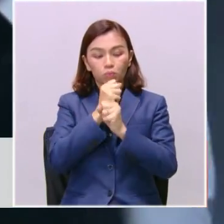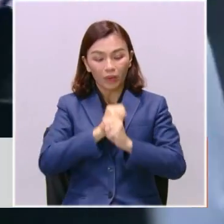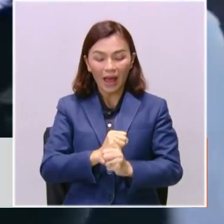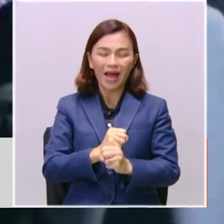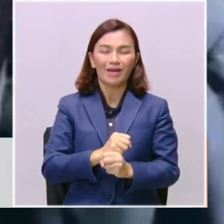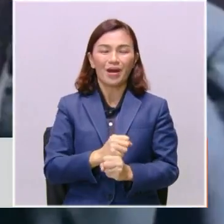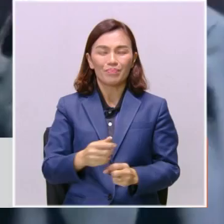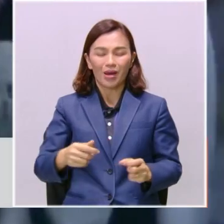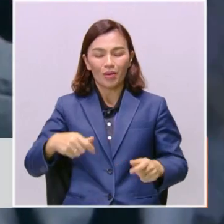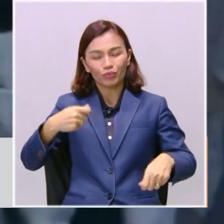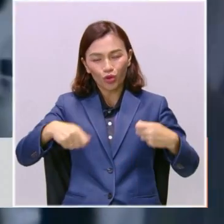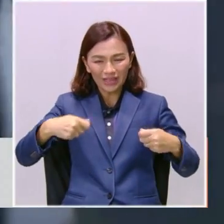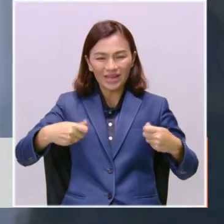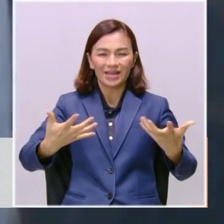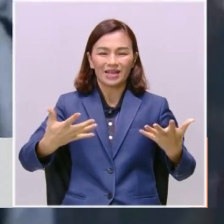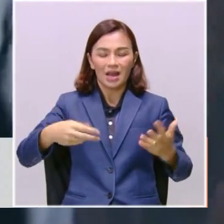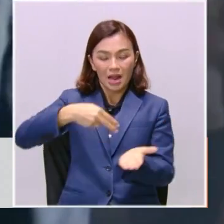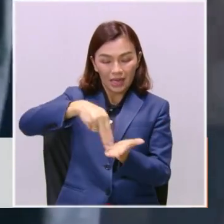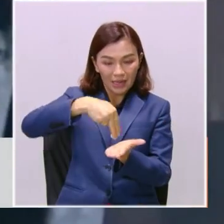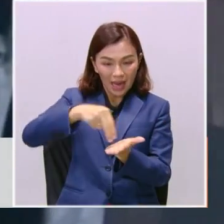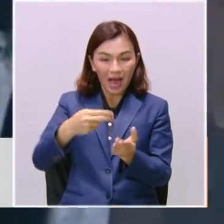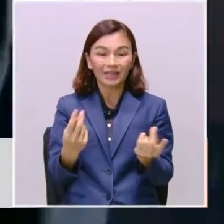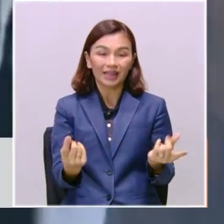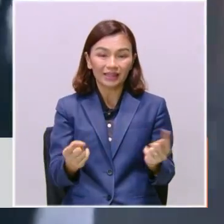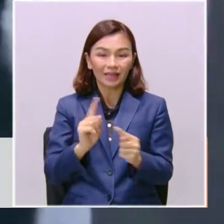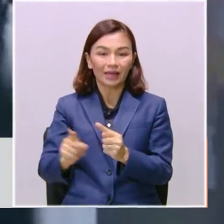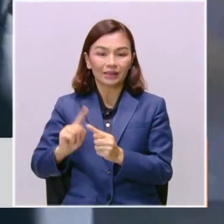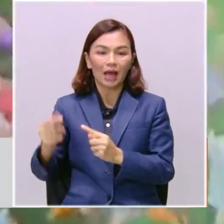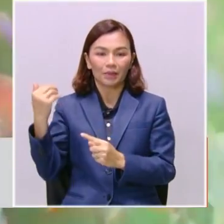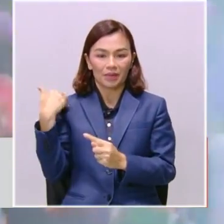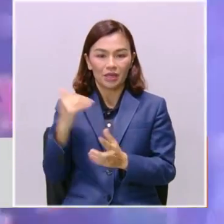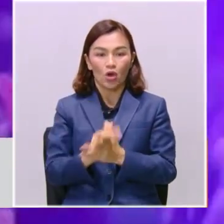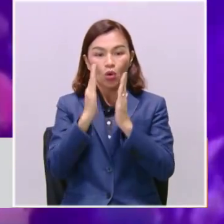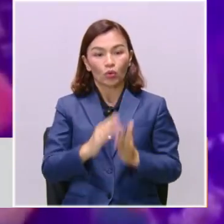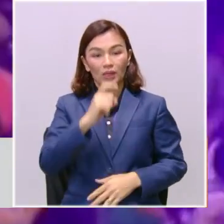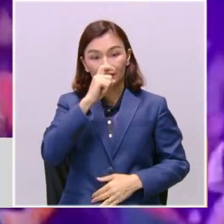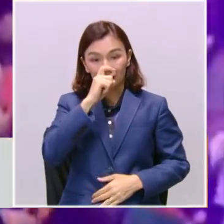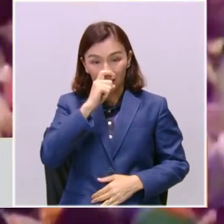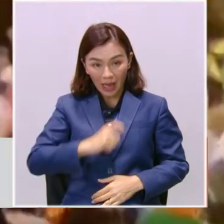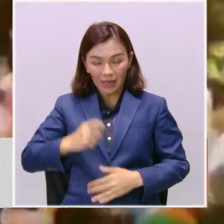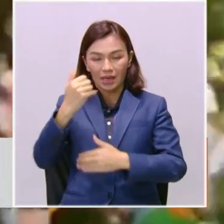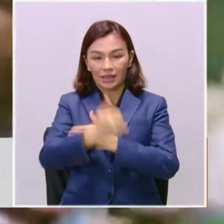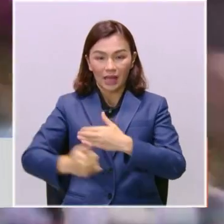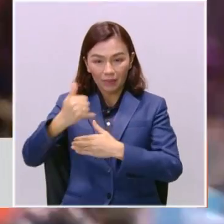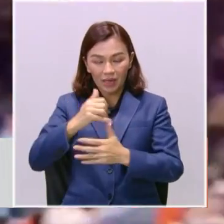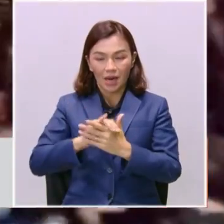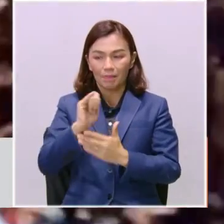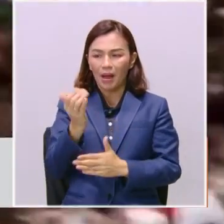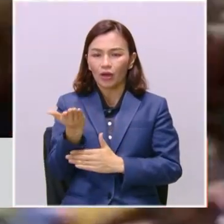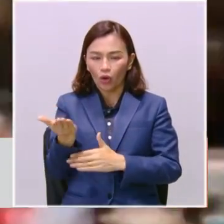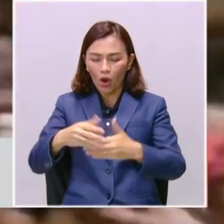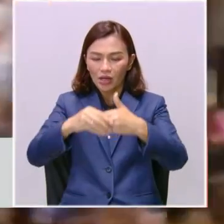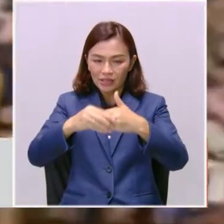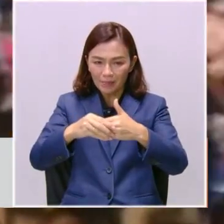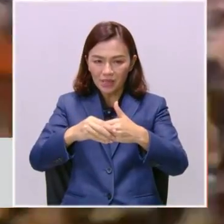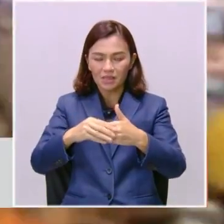มณ์ดีท่ามกลางประชาชนที่ให้ความสนใจทั้งชาวไทยต่างชาติเข้าขอจับมือและก็ขอถ่ายภาพกับทาง